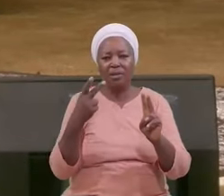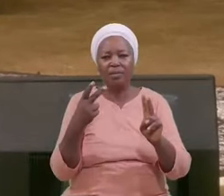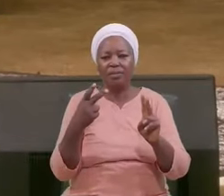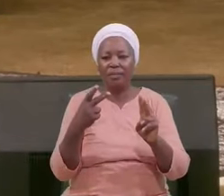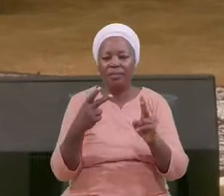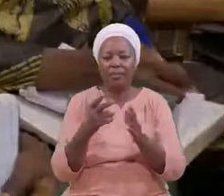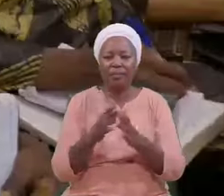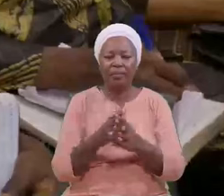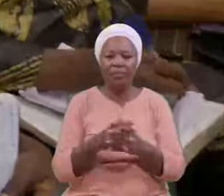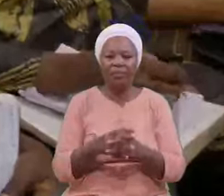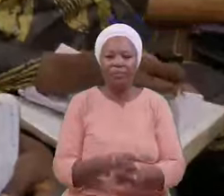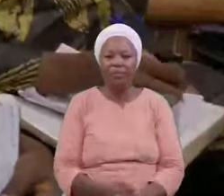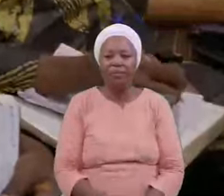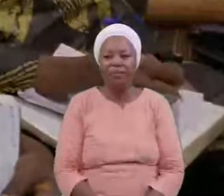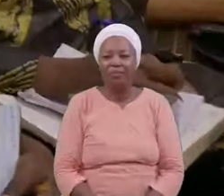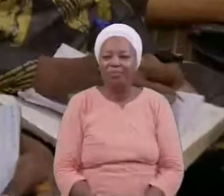Merci beaucoup.